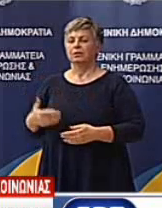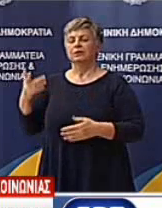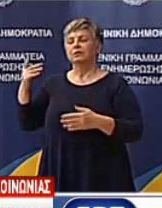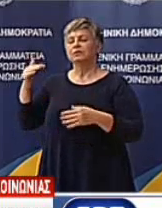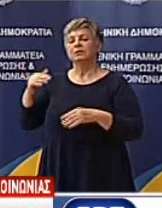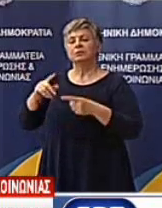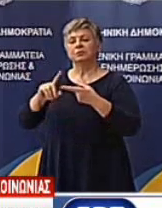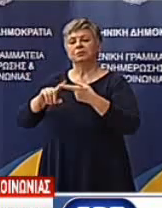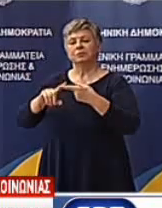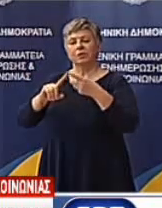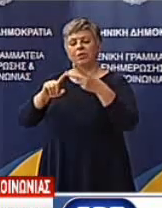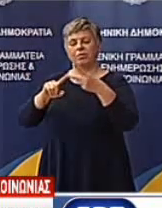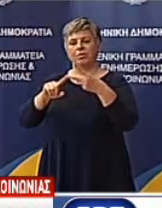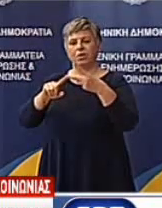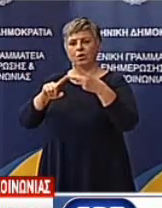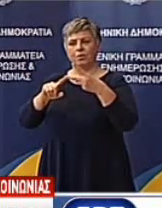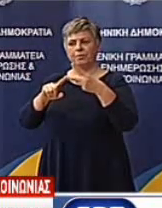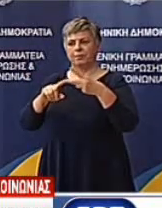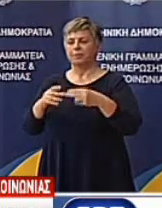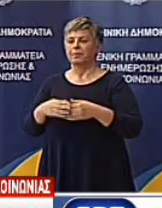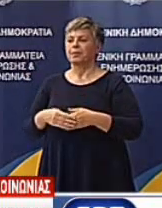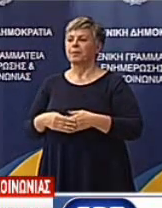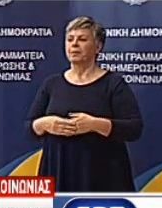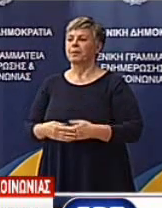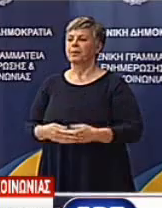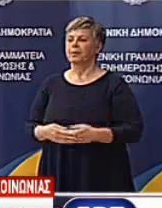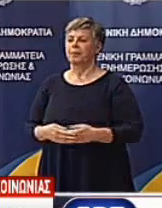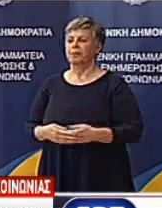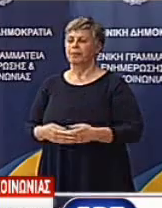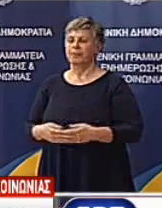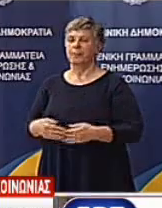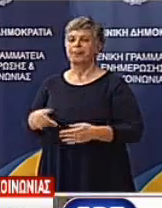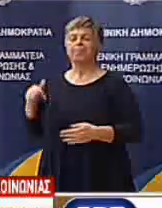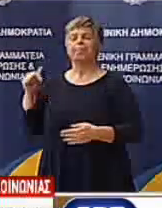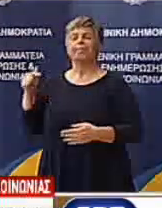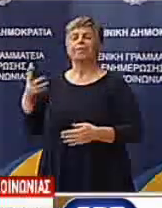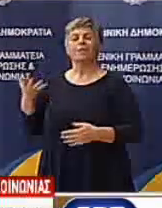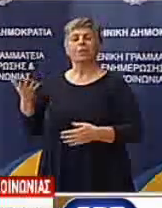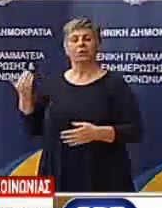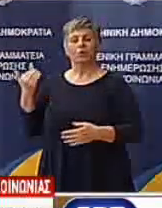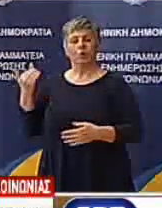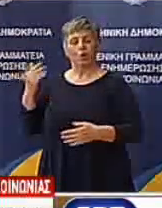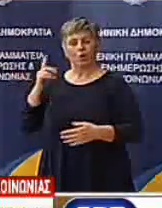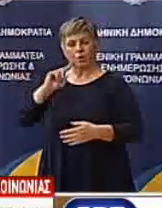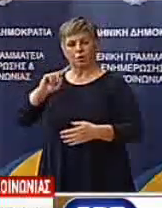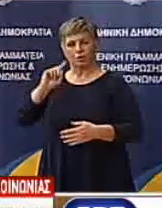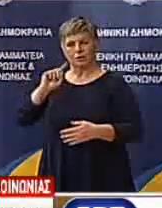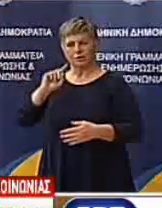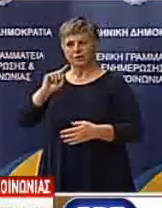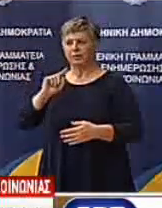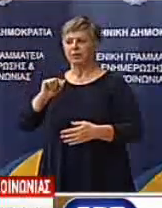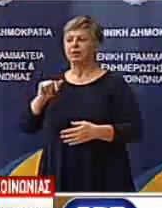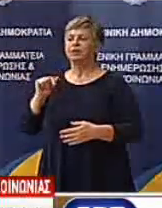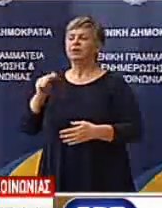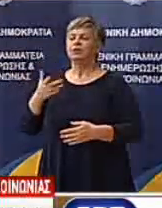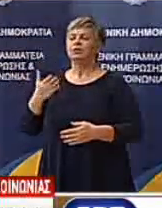πίσω. Ναι. Τσικρικά από την τηλεόραση του Αλφα. Υπάρχει, κυρία εκπρόσωπε, κάποια